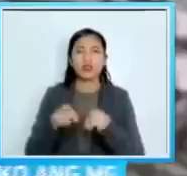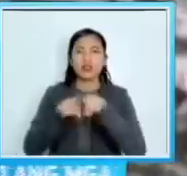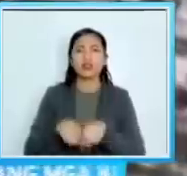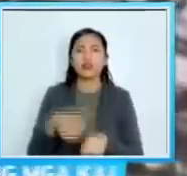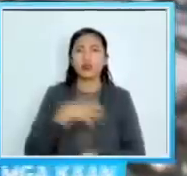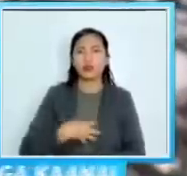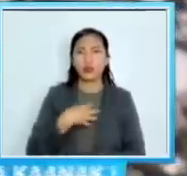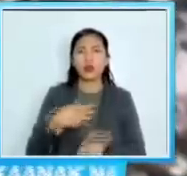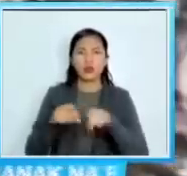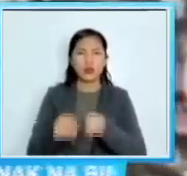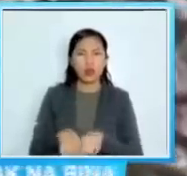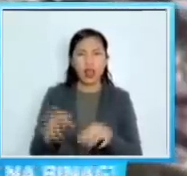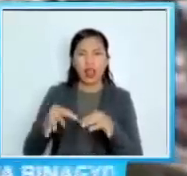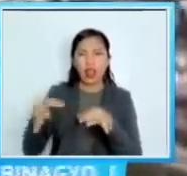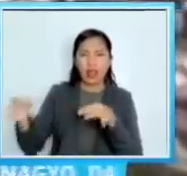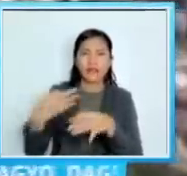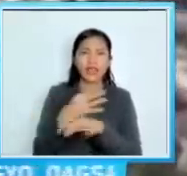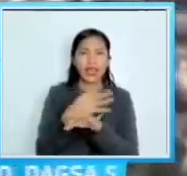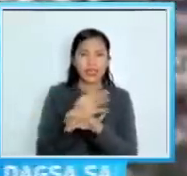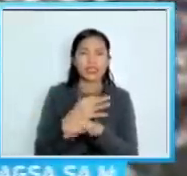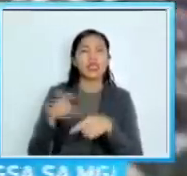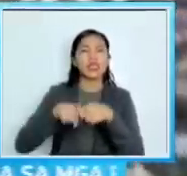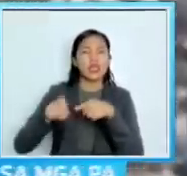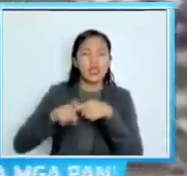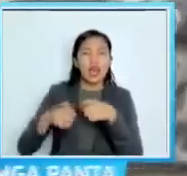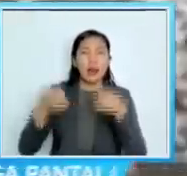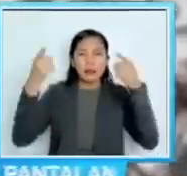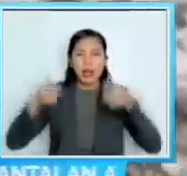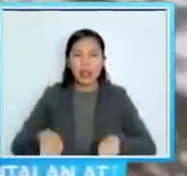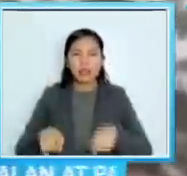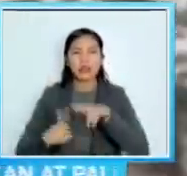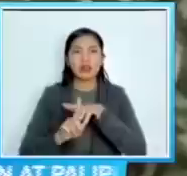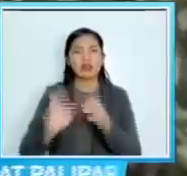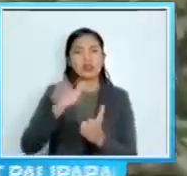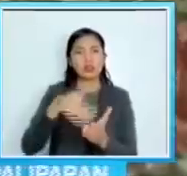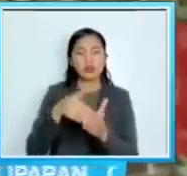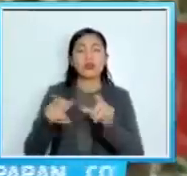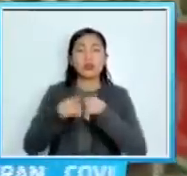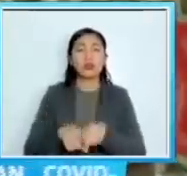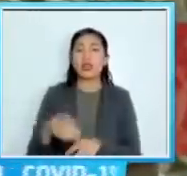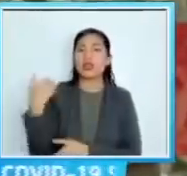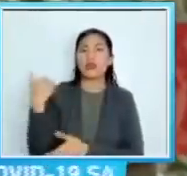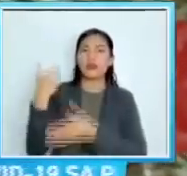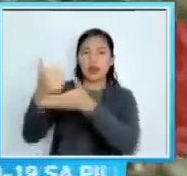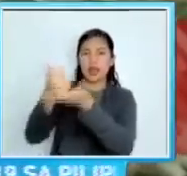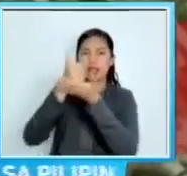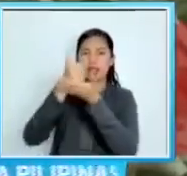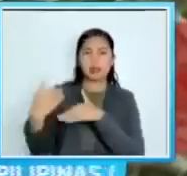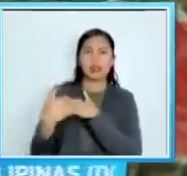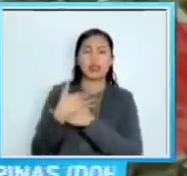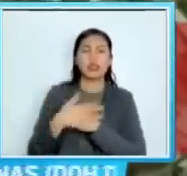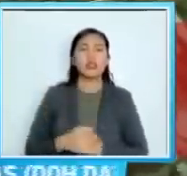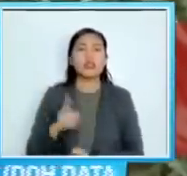restoration, sitwasyon sa mga evacuation center at ang mga lugar na hindi pa nabibigyan ng tulong. Sana tulungan kami at bigyan ng